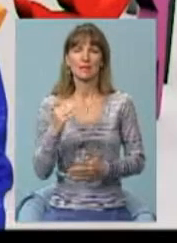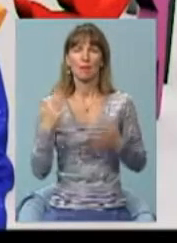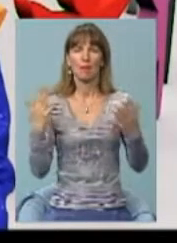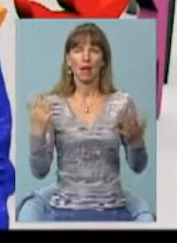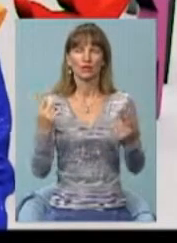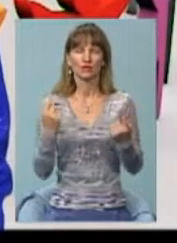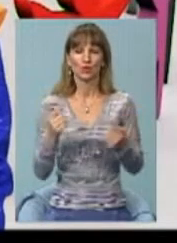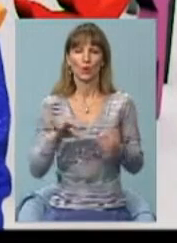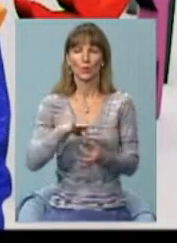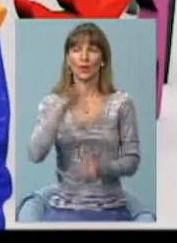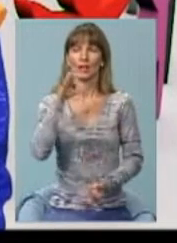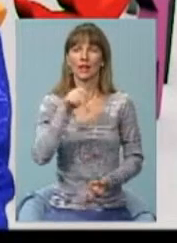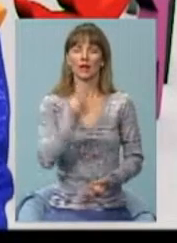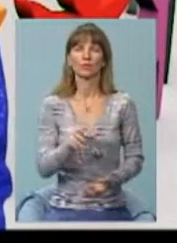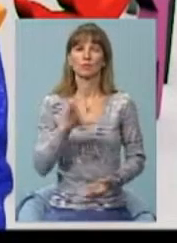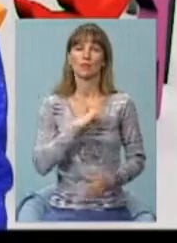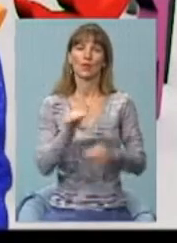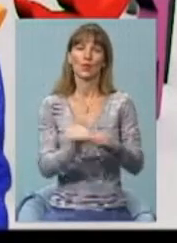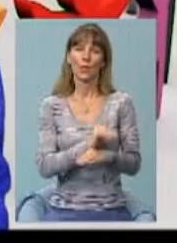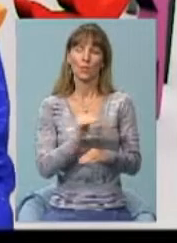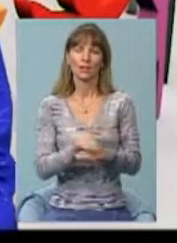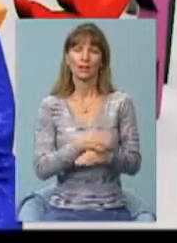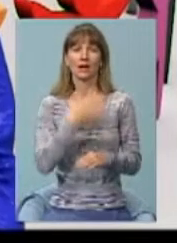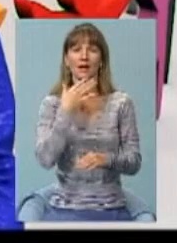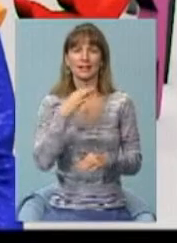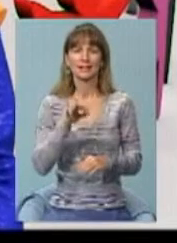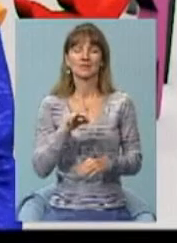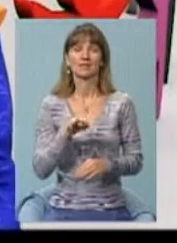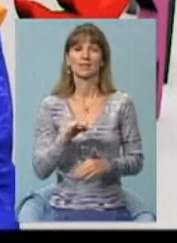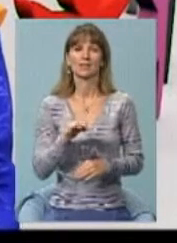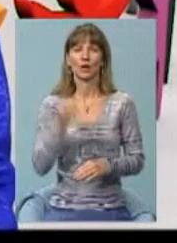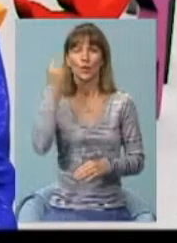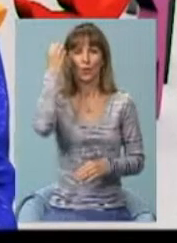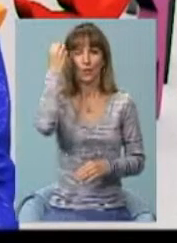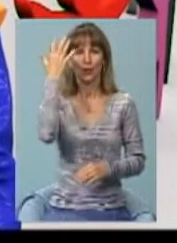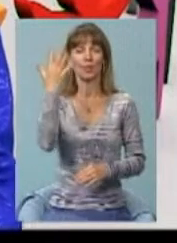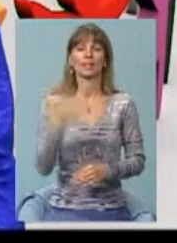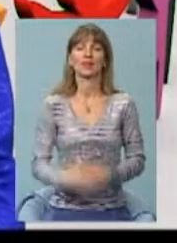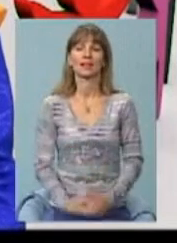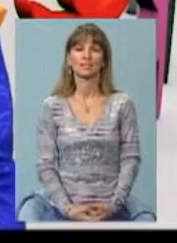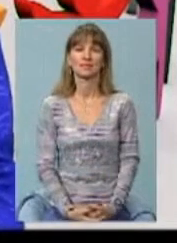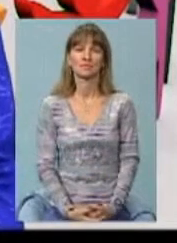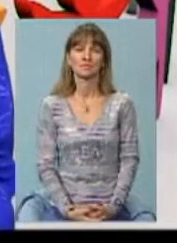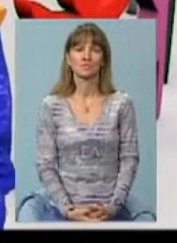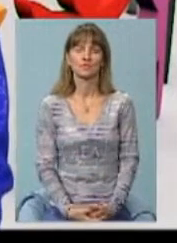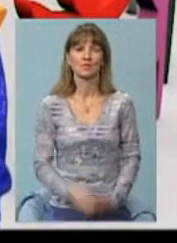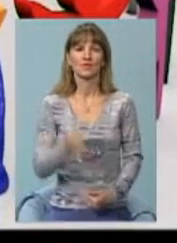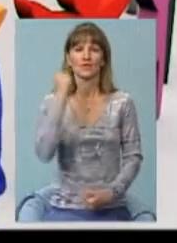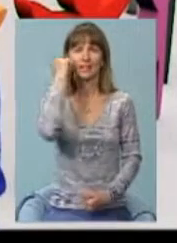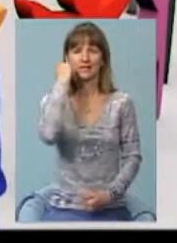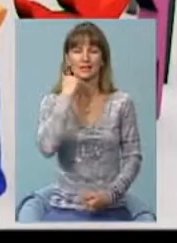худые. Люди бывают добрые, красивые, умные.